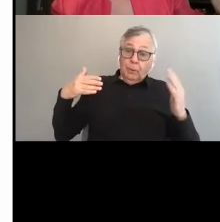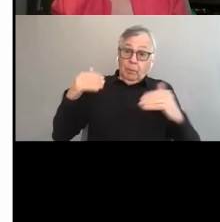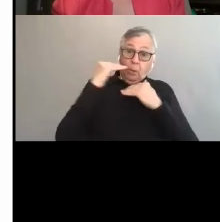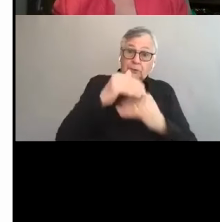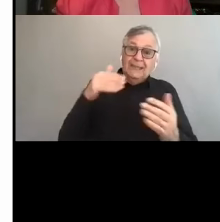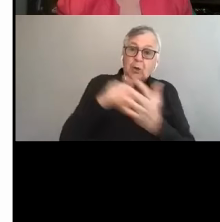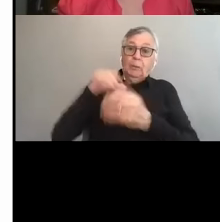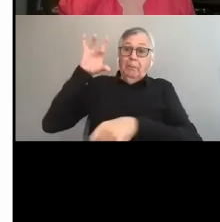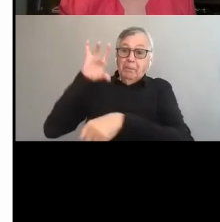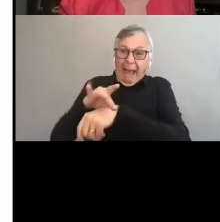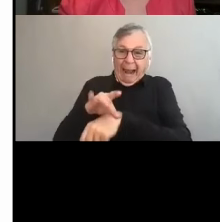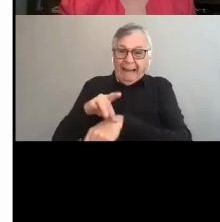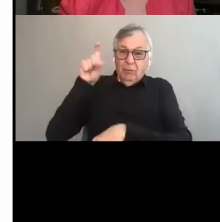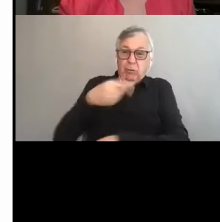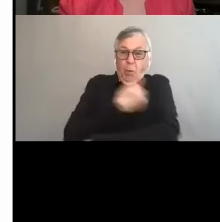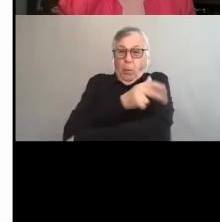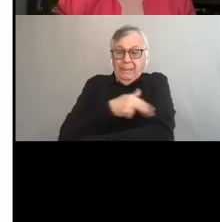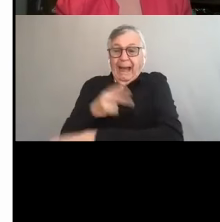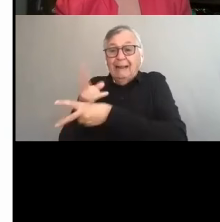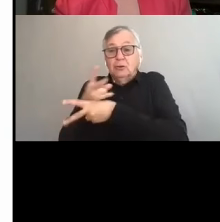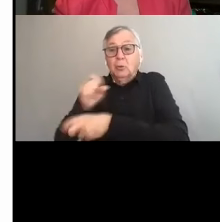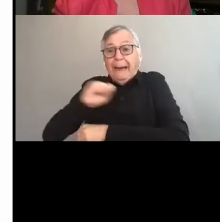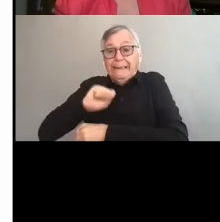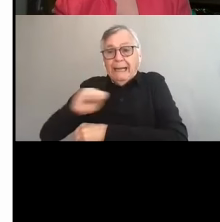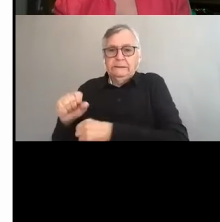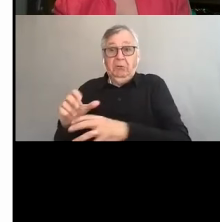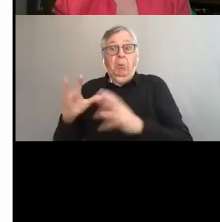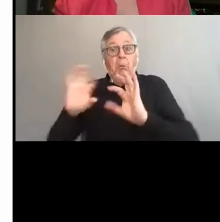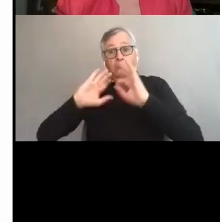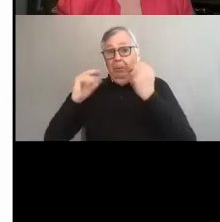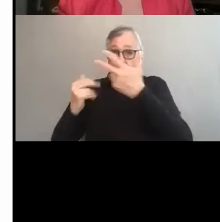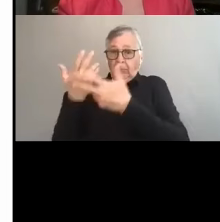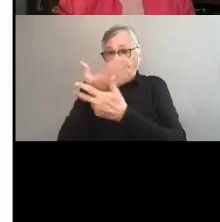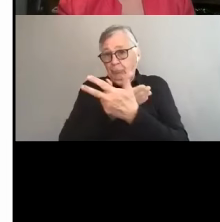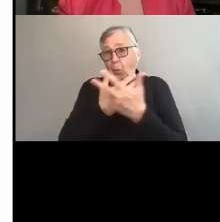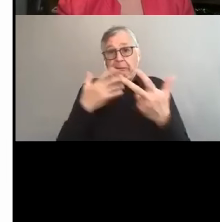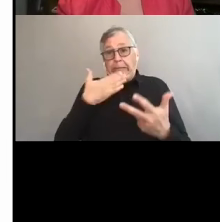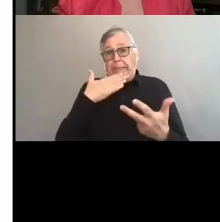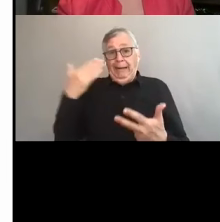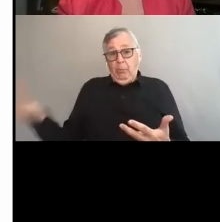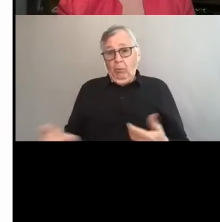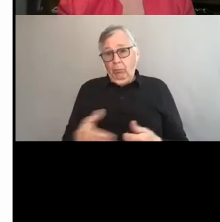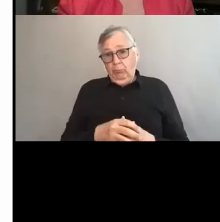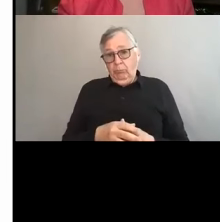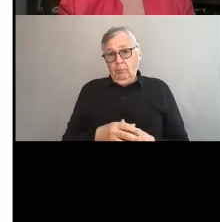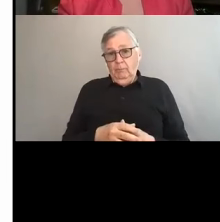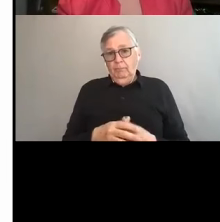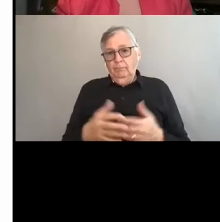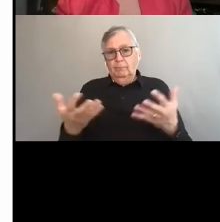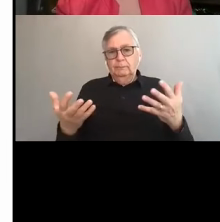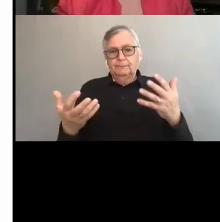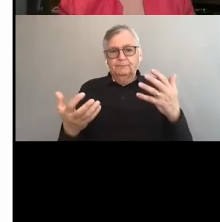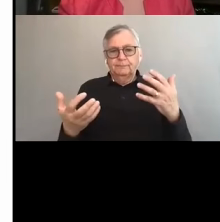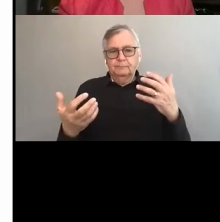nous amène à être hospitalisés puis aux soins intensifs, sont tous très bons. OK? Et ça, je m'excuse, je n'ai pas